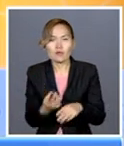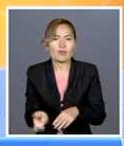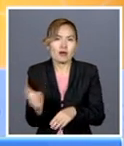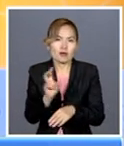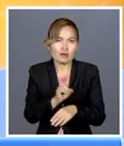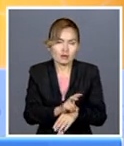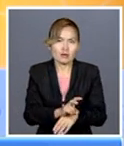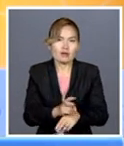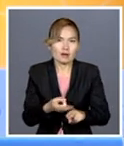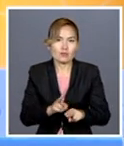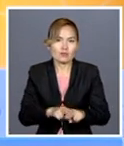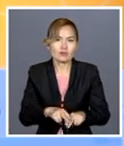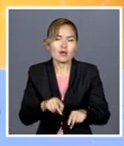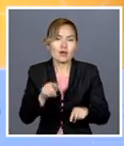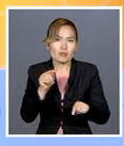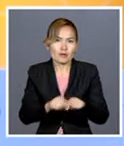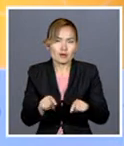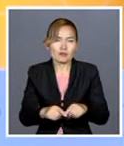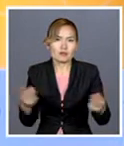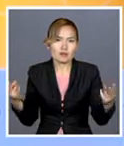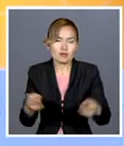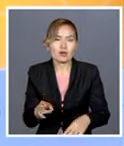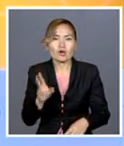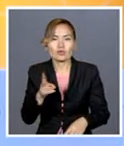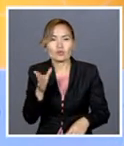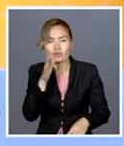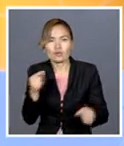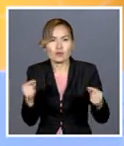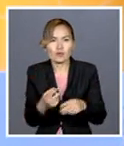өткізіп алып, сонан кейін келеді. Енді уақытында келетін болса, ол